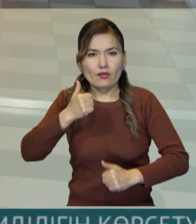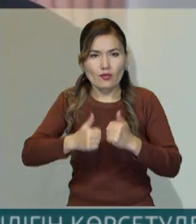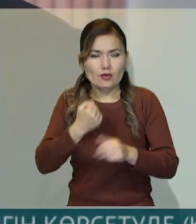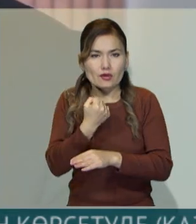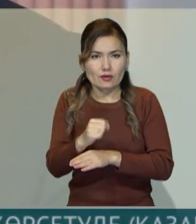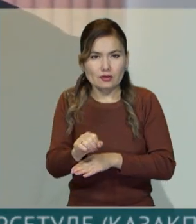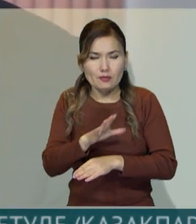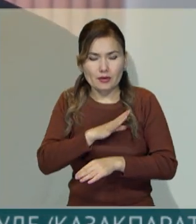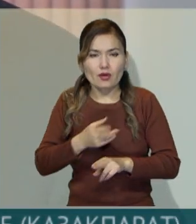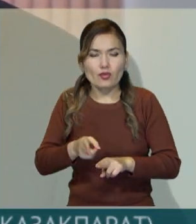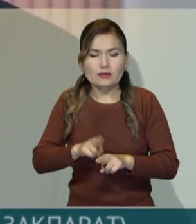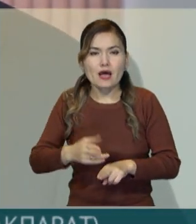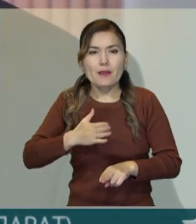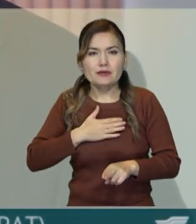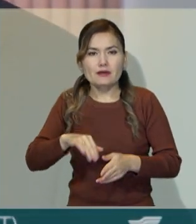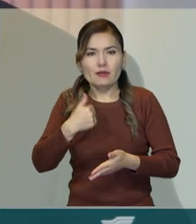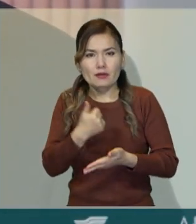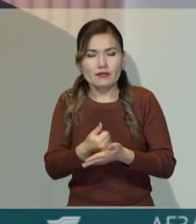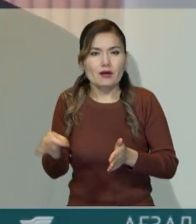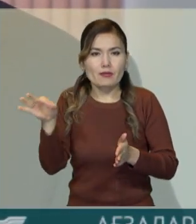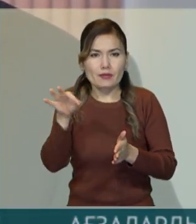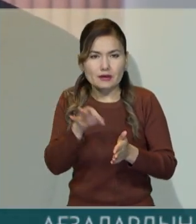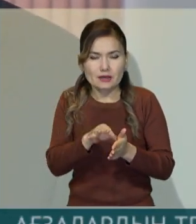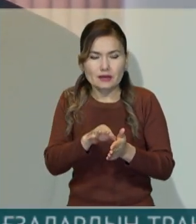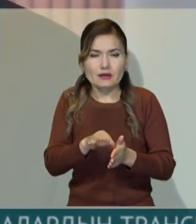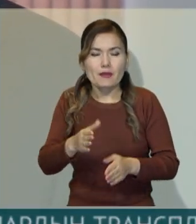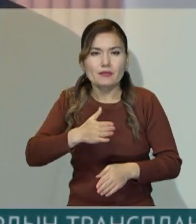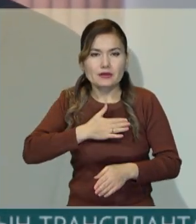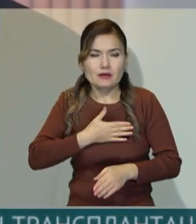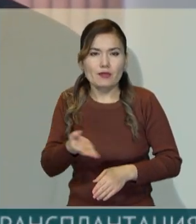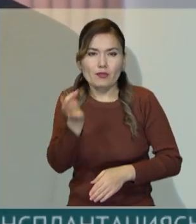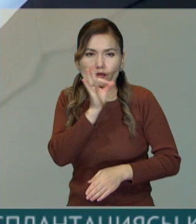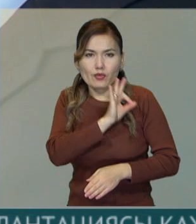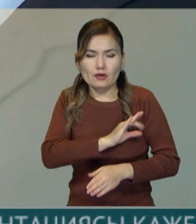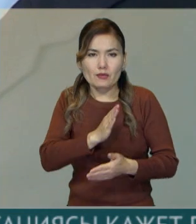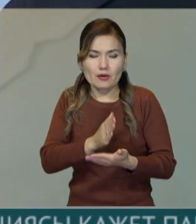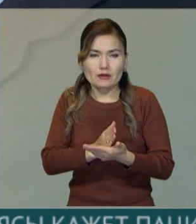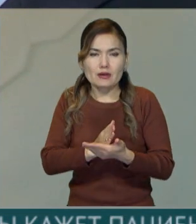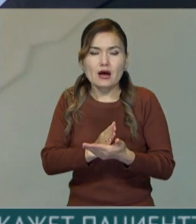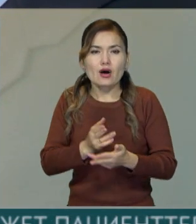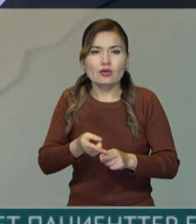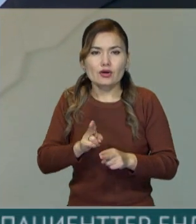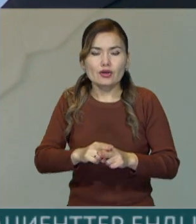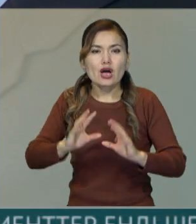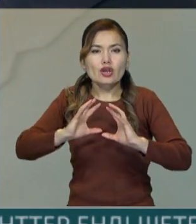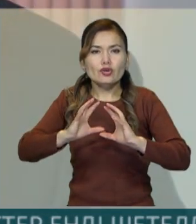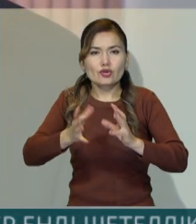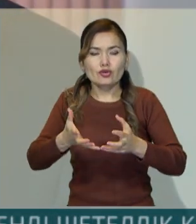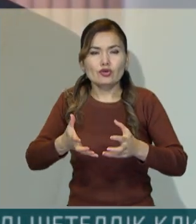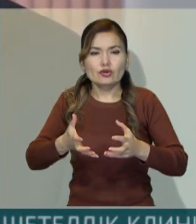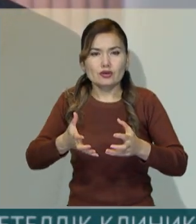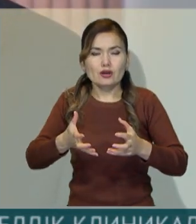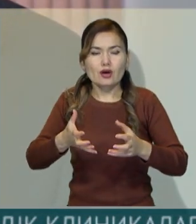рейтингісінің мақсаты ол бізге не береді? Ол біріншіден барлық батыс, яғни дүние жүзі бойынша десек